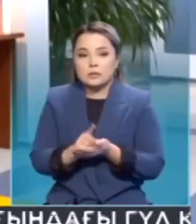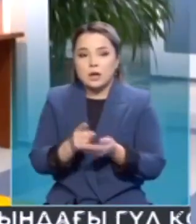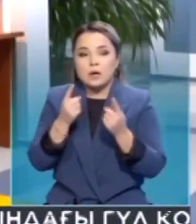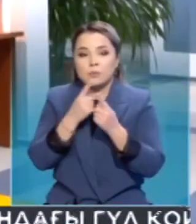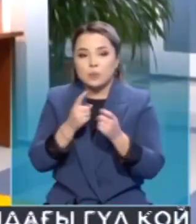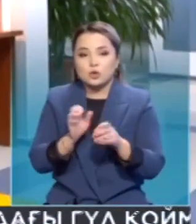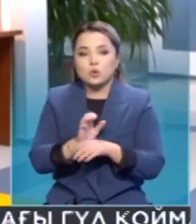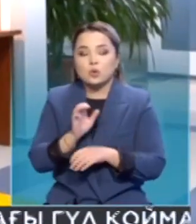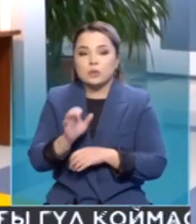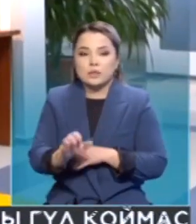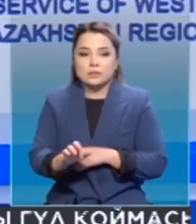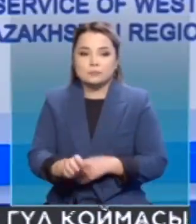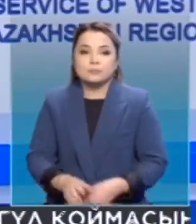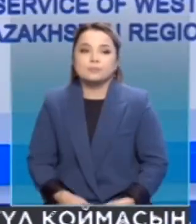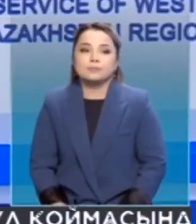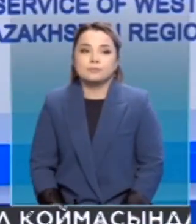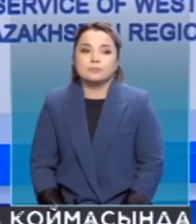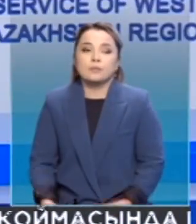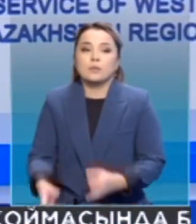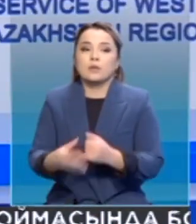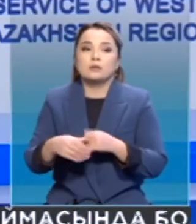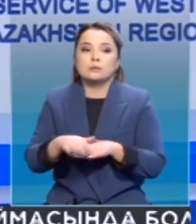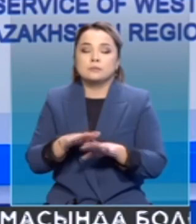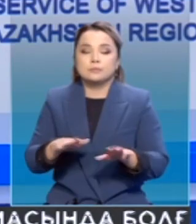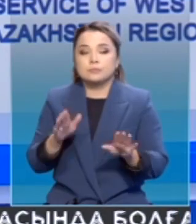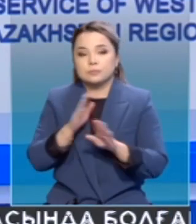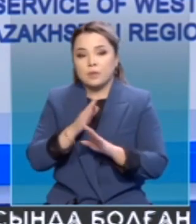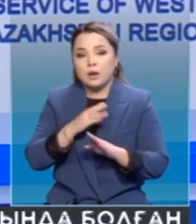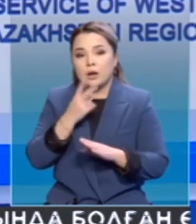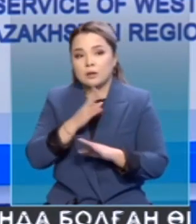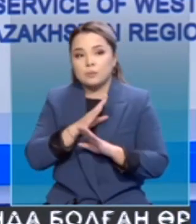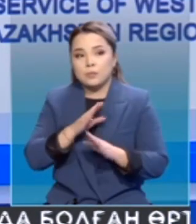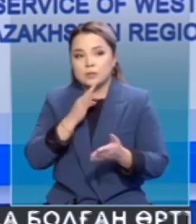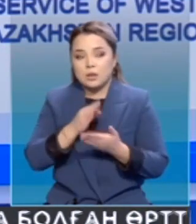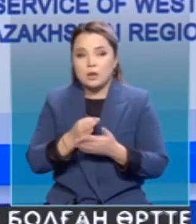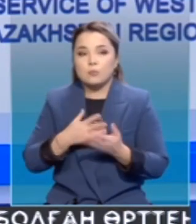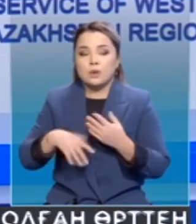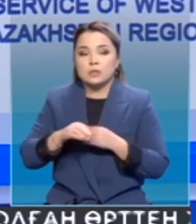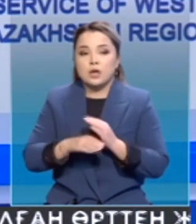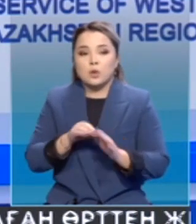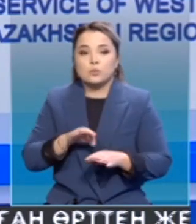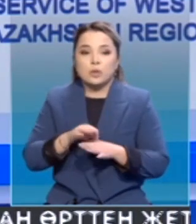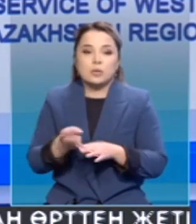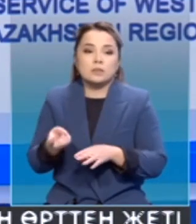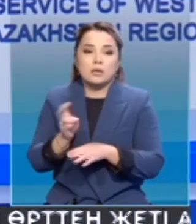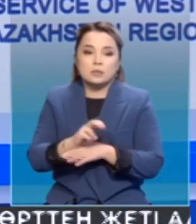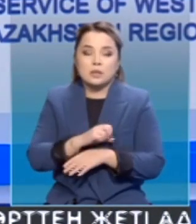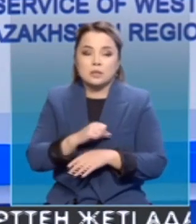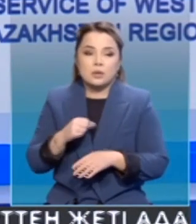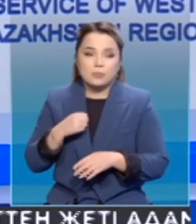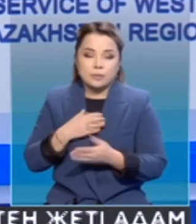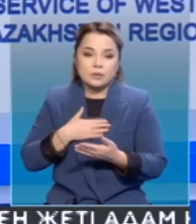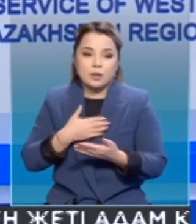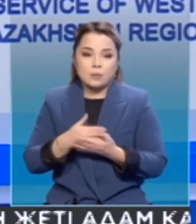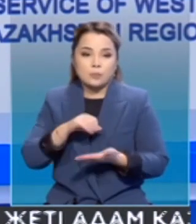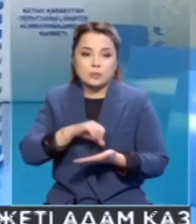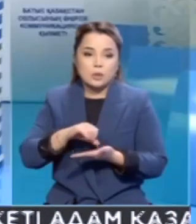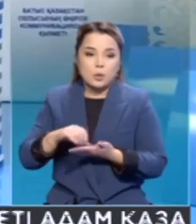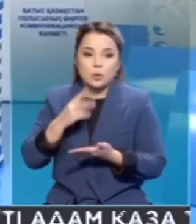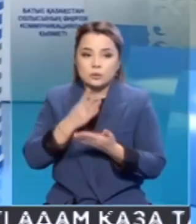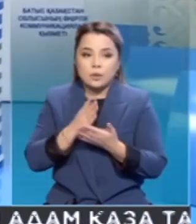жолдады. Ауа райының қандай қолайсыздығына қарамастан, барлық сайлаушыларымыз өздері келіп дауыстарын беріп, өзінің белсенділігін